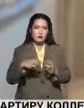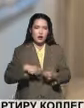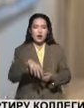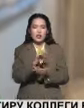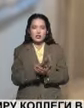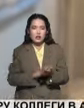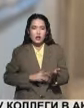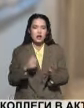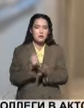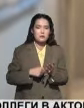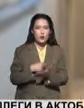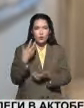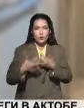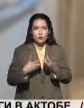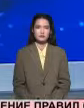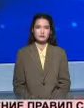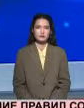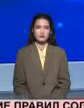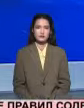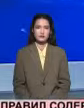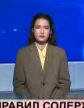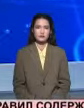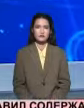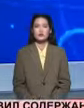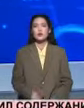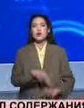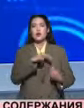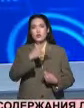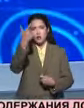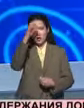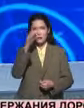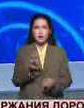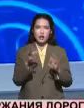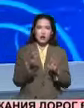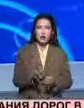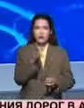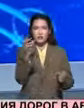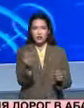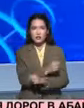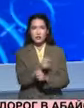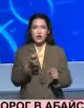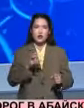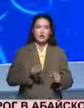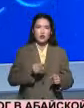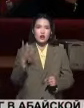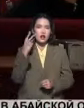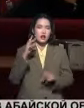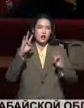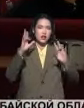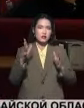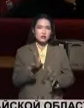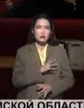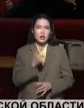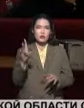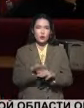продолжается, обстоятельства устанавливаются. Сотрудника полиции ранили во время драки ножом в Алматы. Инцидент произошел в одном из